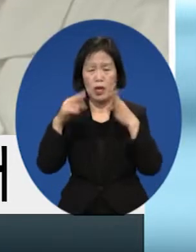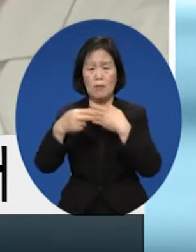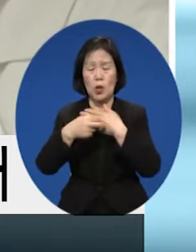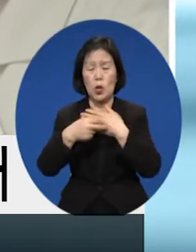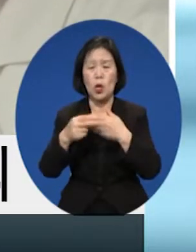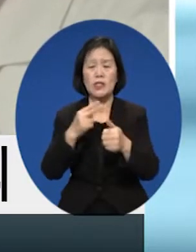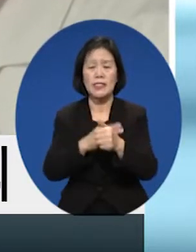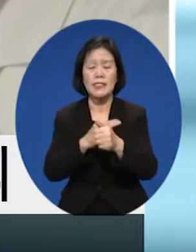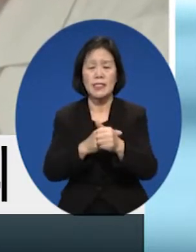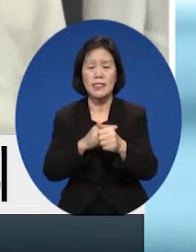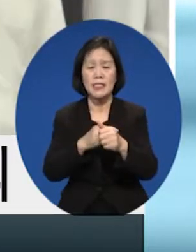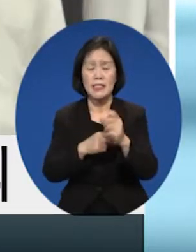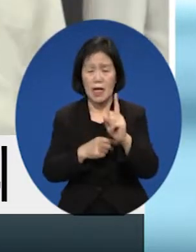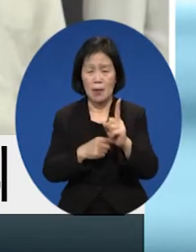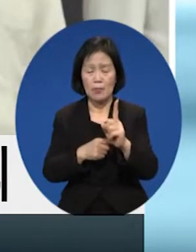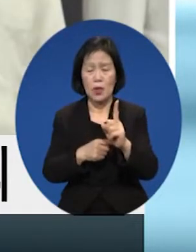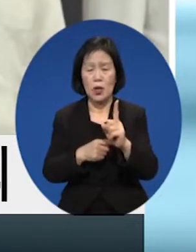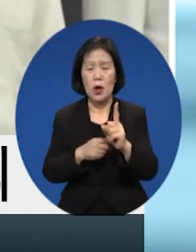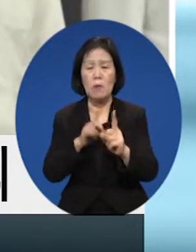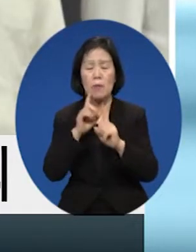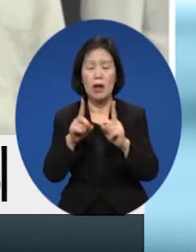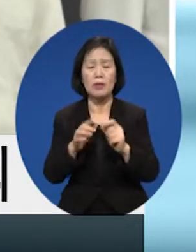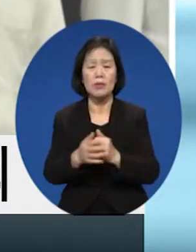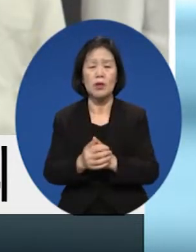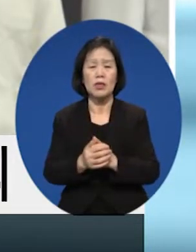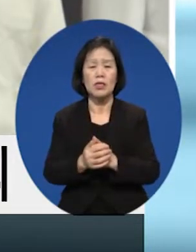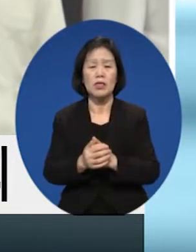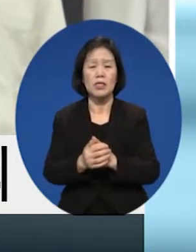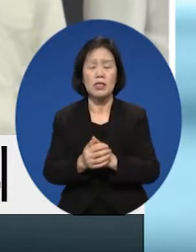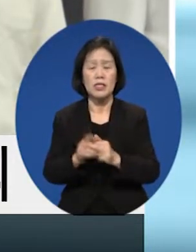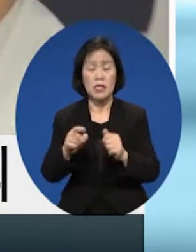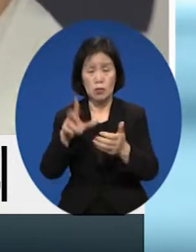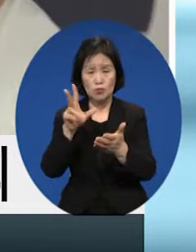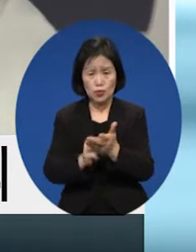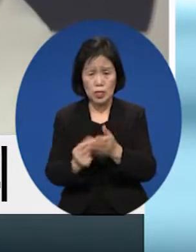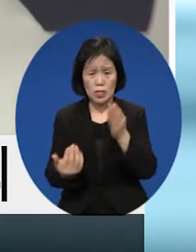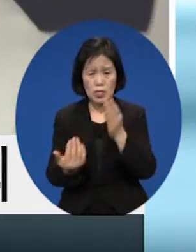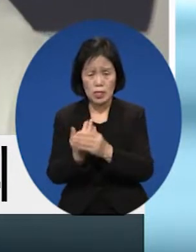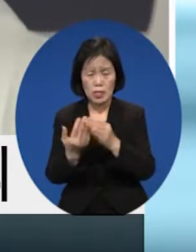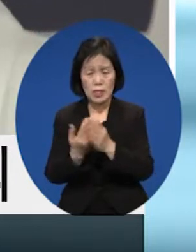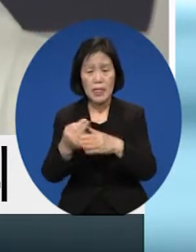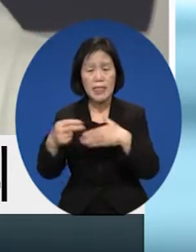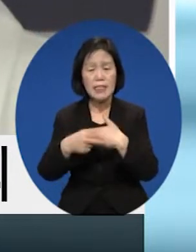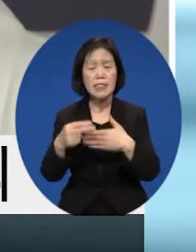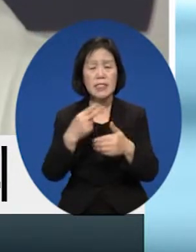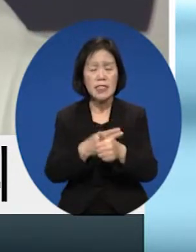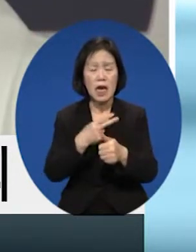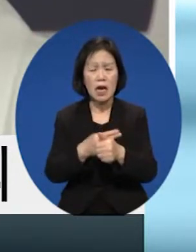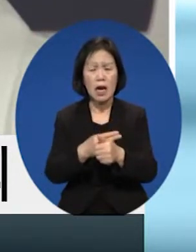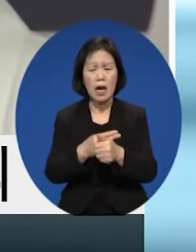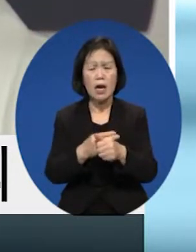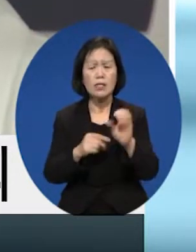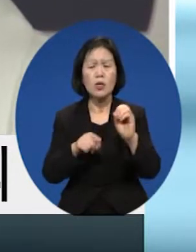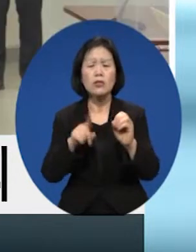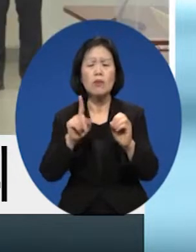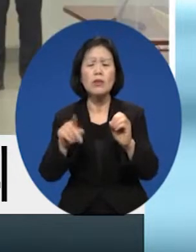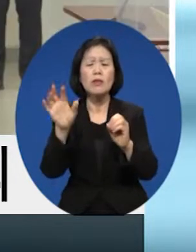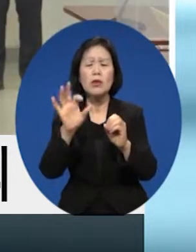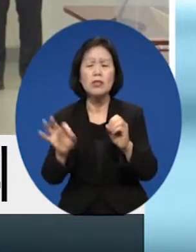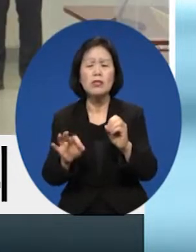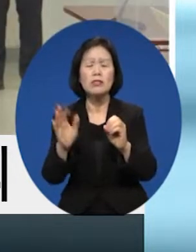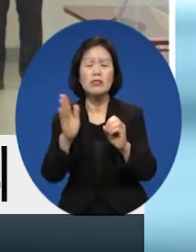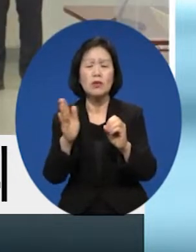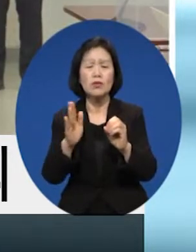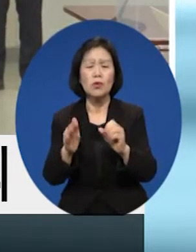의사분이 한번 나오셔가지고 방송에 얘기하신 것처럼 이런 문제를 일으키고 있는 의사가 한 해에 0.1%가 안 됩니다.